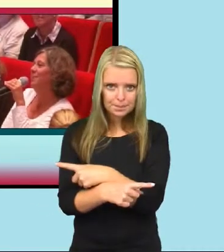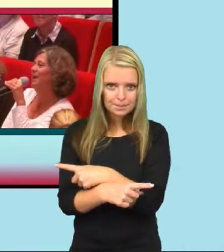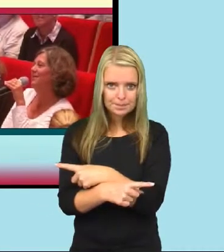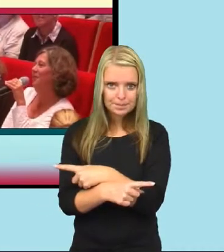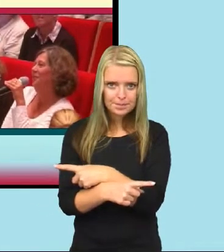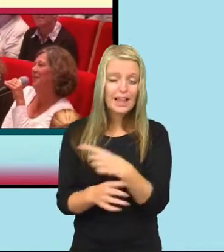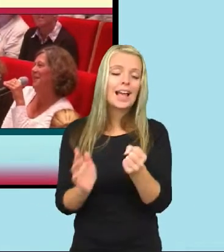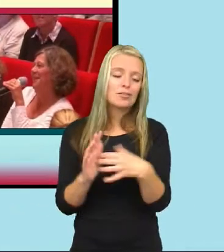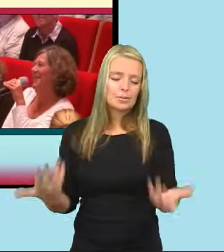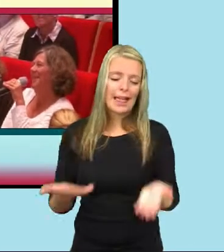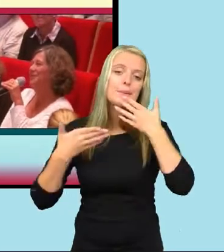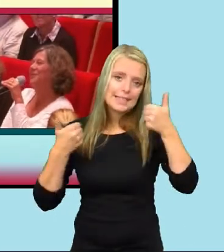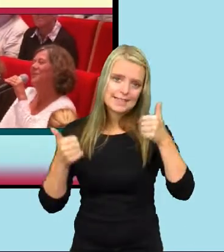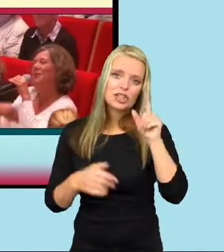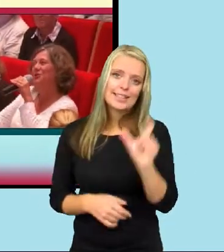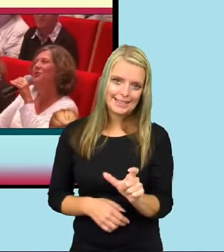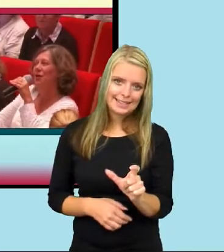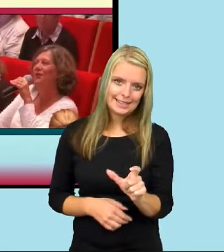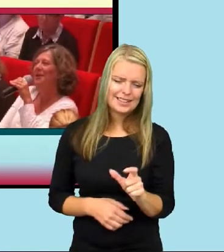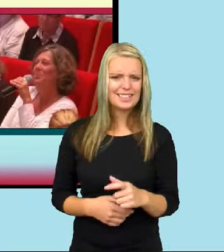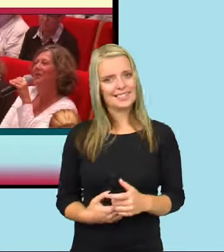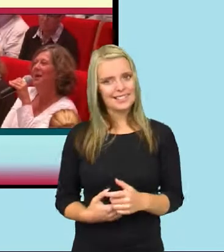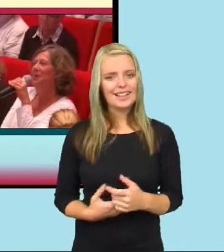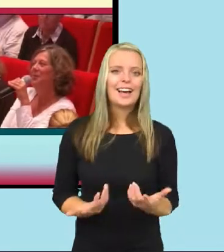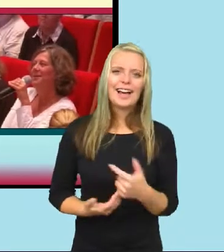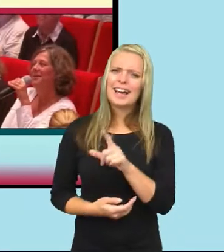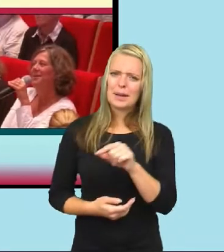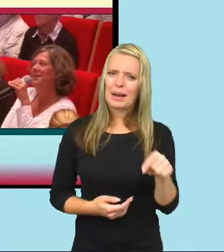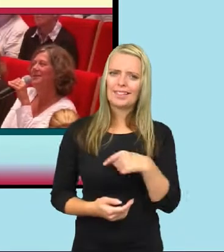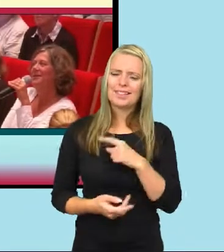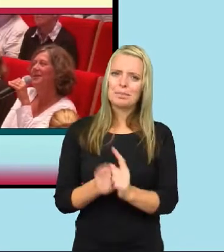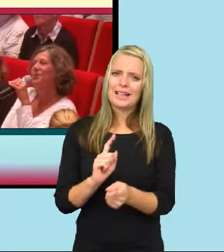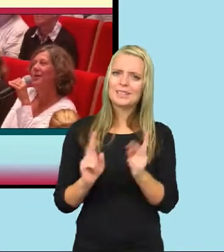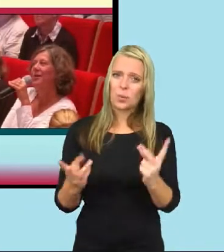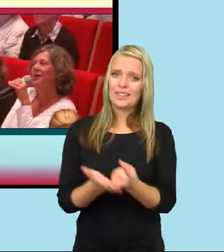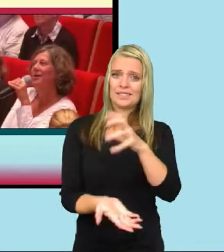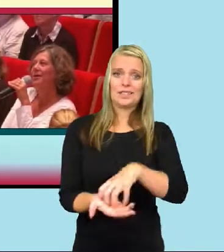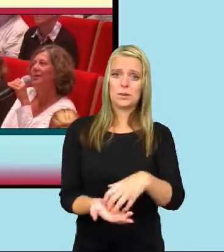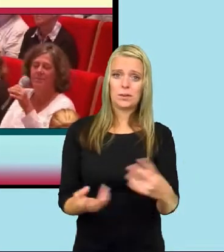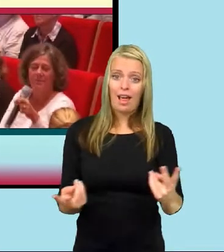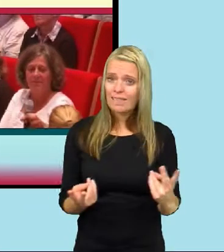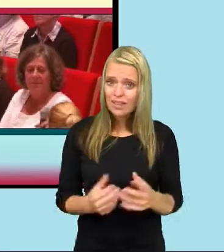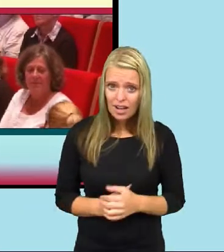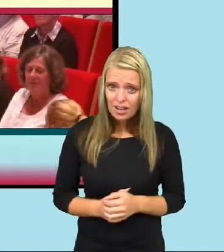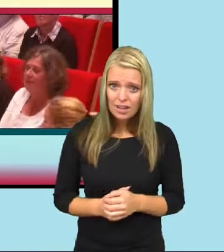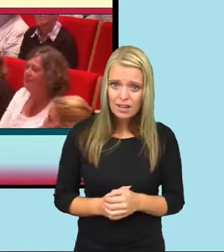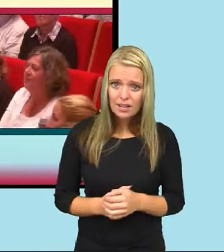Eftersom det är det bästa för dig. Mm. Alltså, det måste ju vara så att ibland så hamnar man i den sitsen ändå. Ja.